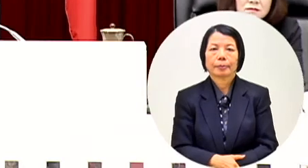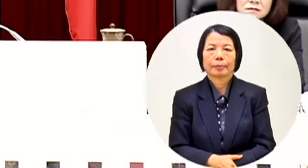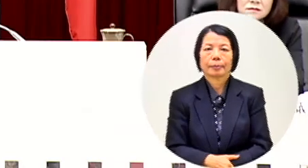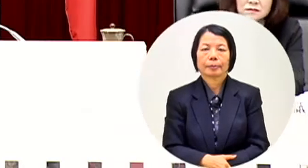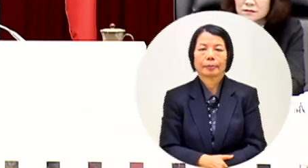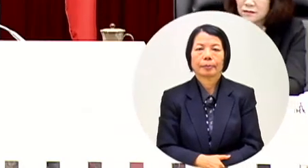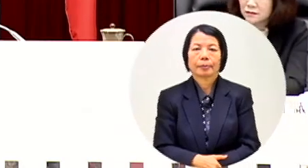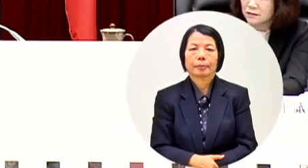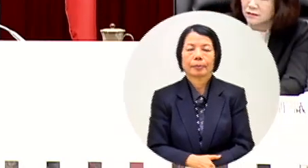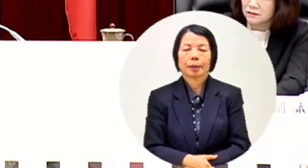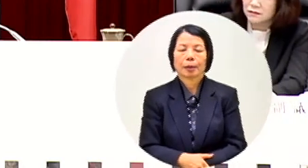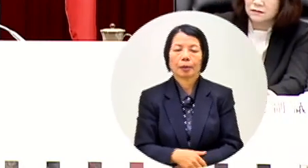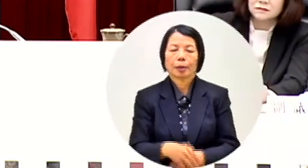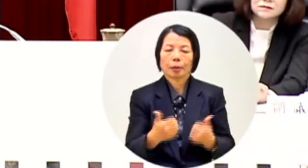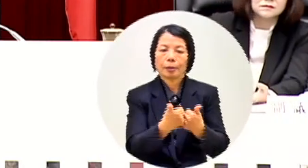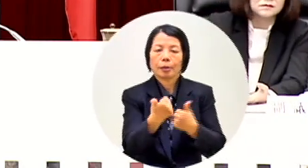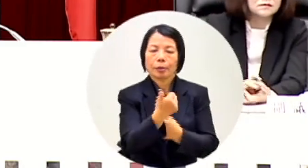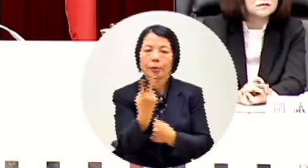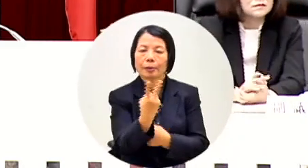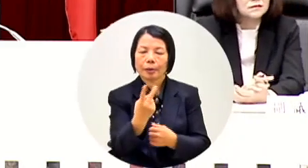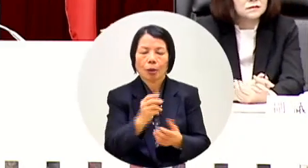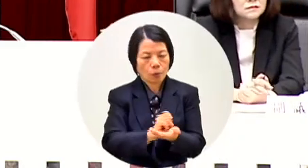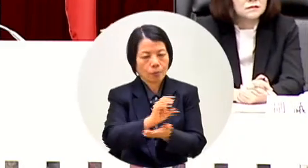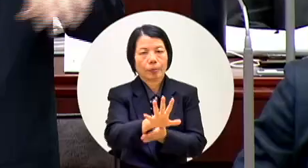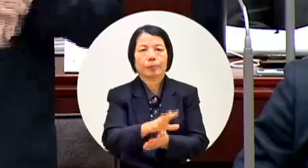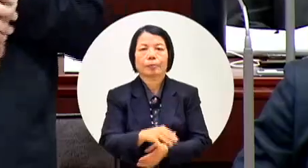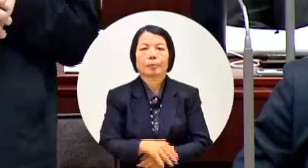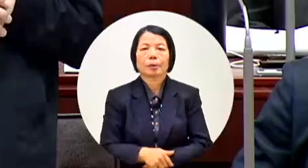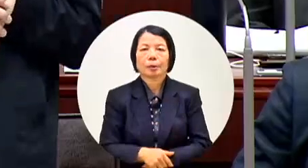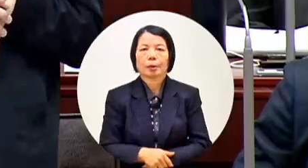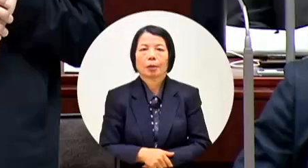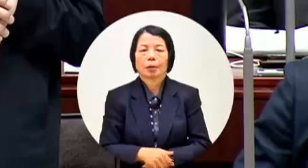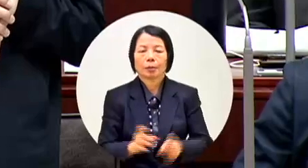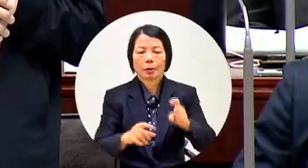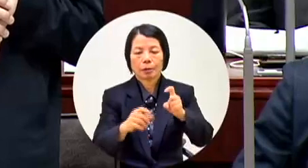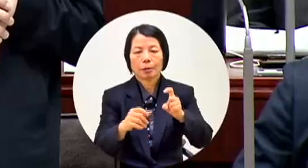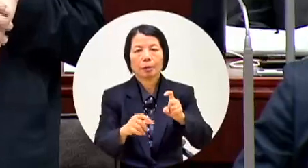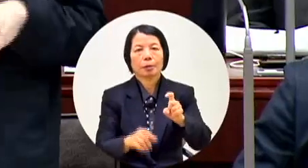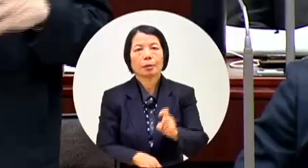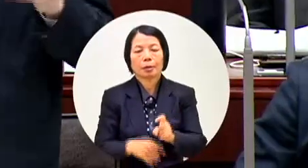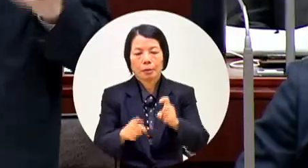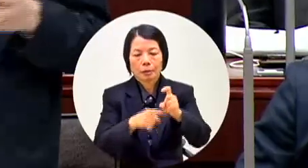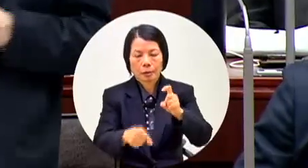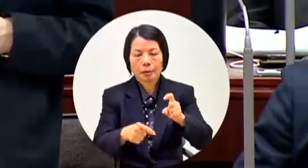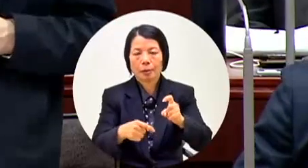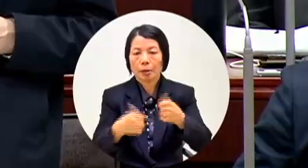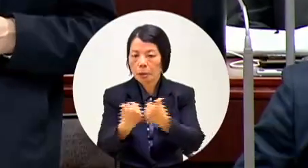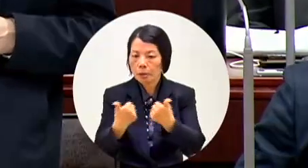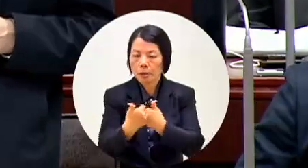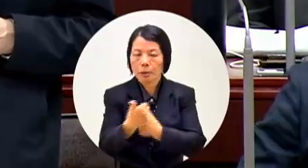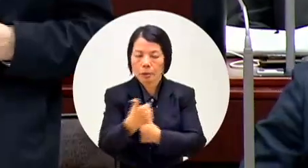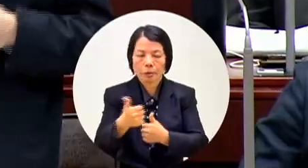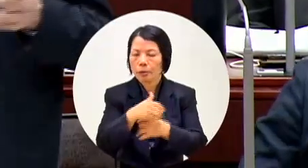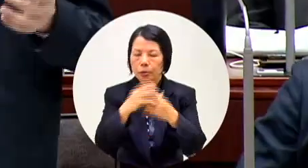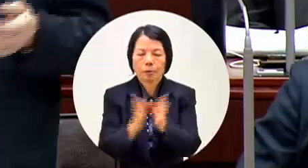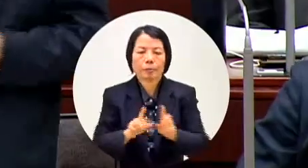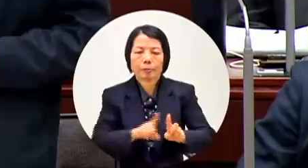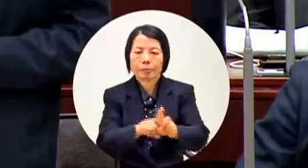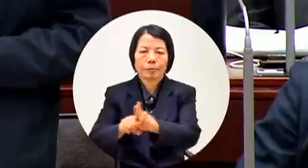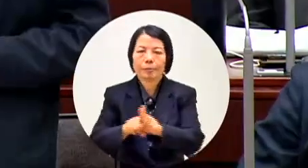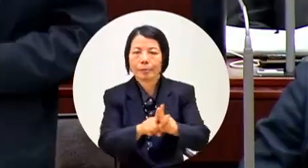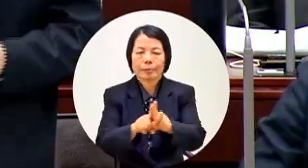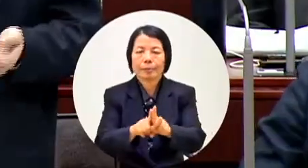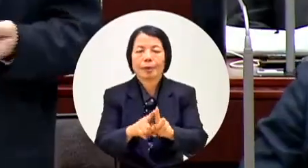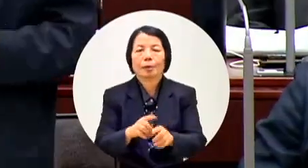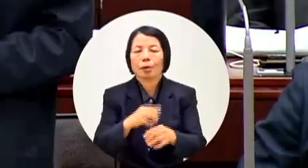我跟两位议员还有议会报告，从头到尾我们十位议员都在旁边聊聊家常，聊聊高